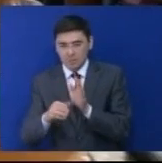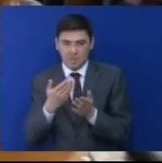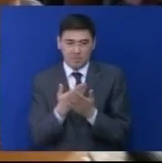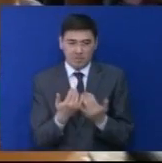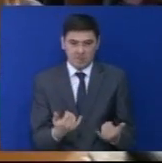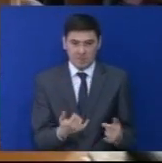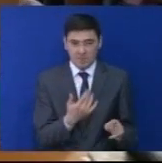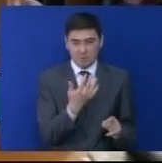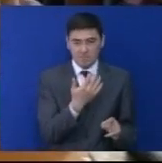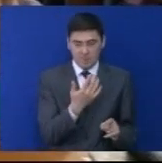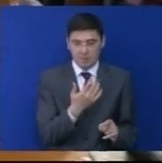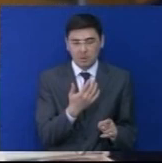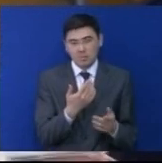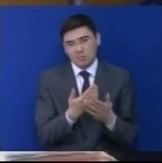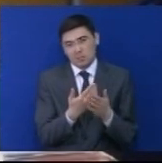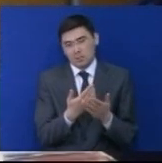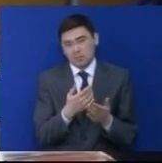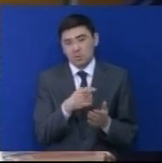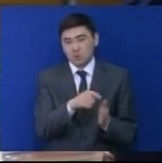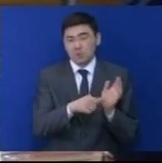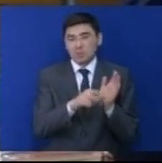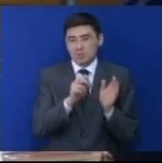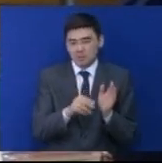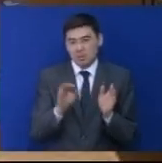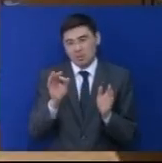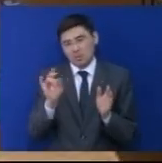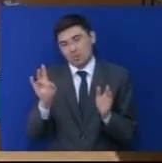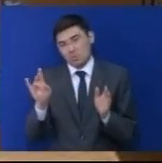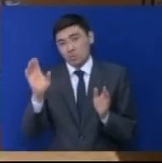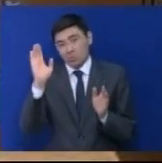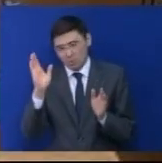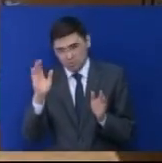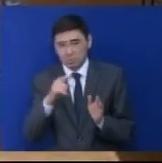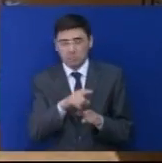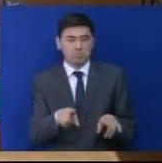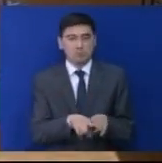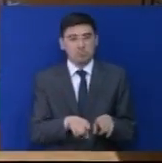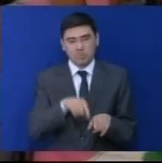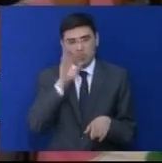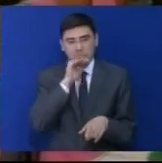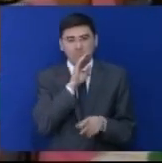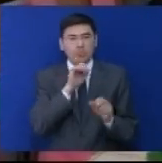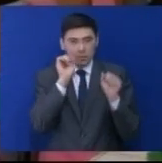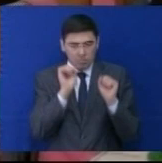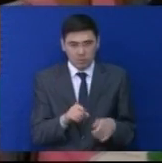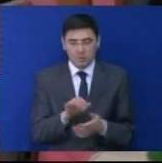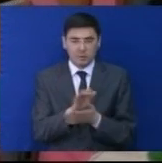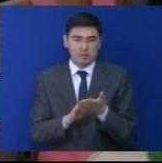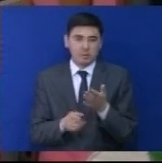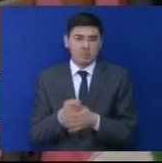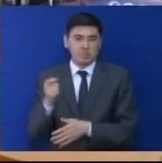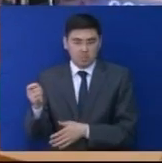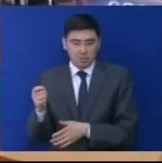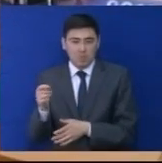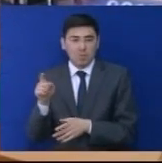исполняется 6 лет в октябре, ноябре или декабре, то его родители могут подавать заявку в общеобразовательное учреждение,